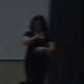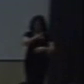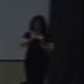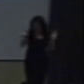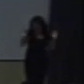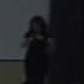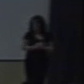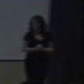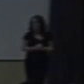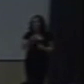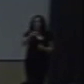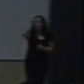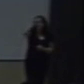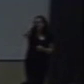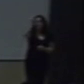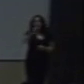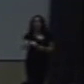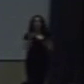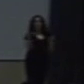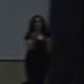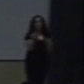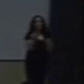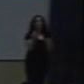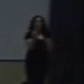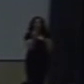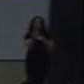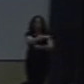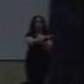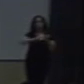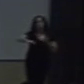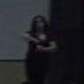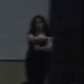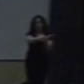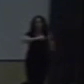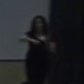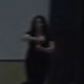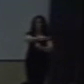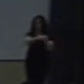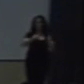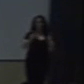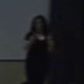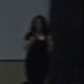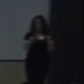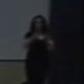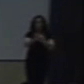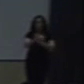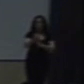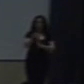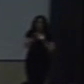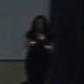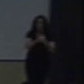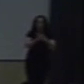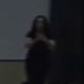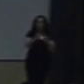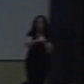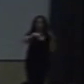I després em preocupa una mica la descontextualització, perquè ara dèiem, i la contraposició, no m'agrada quan sigui a taules